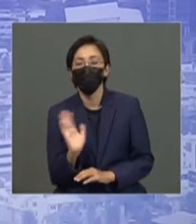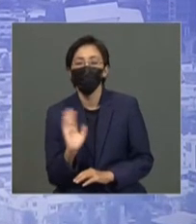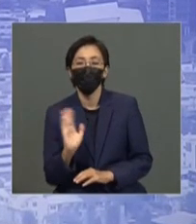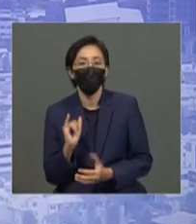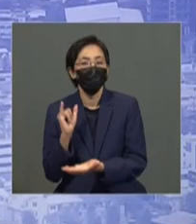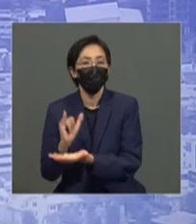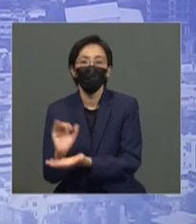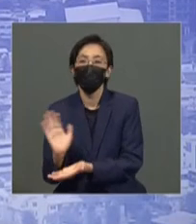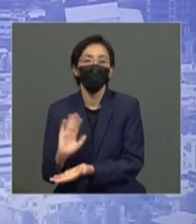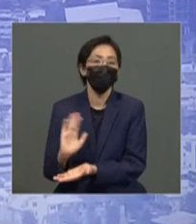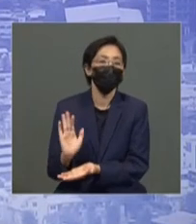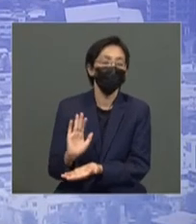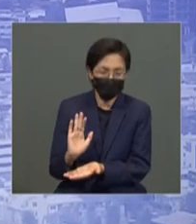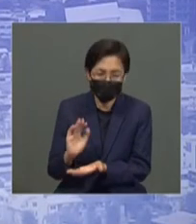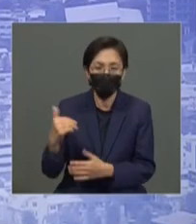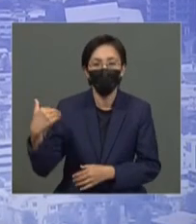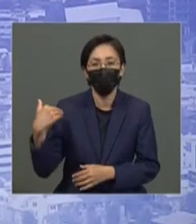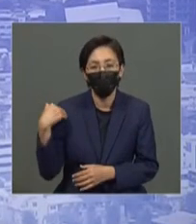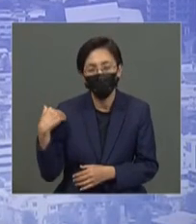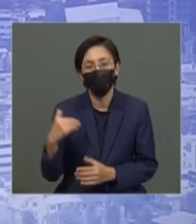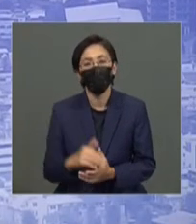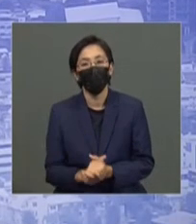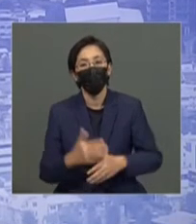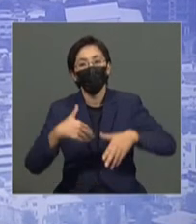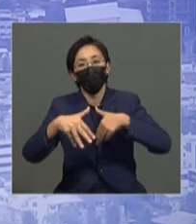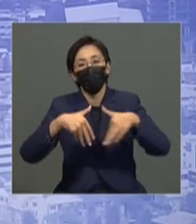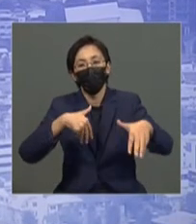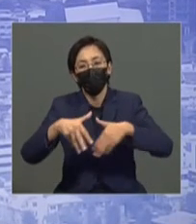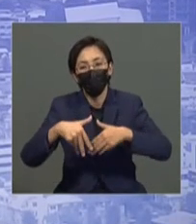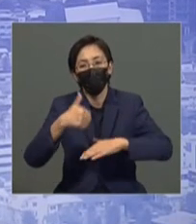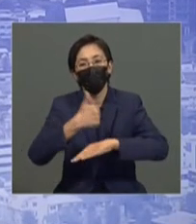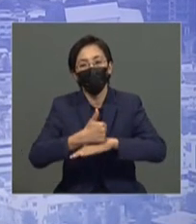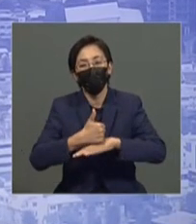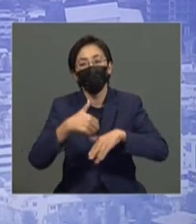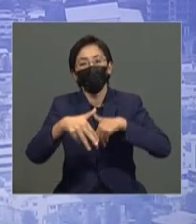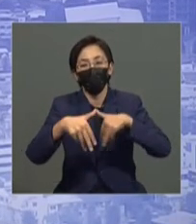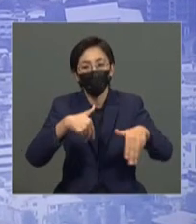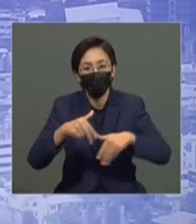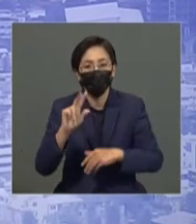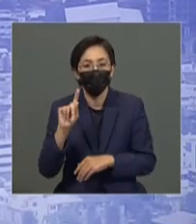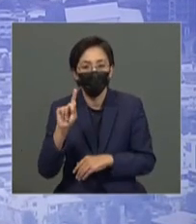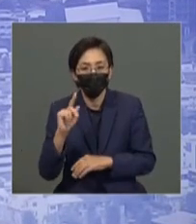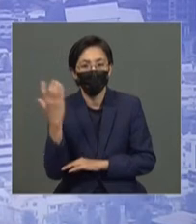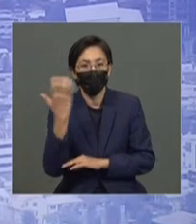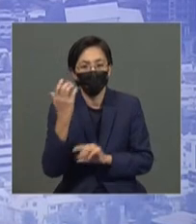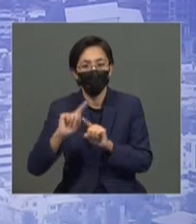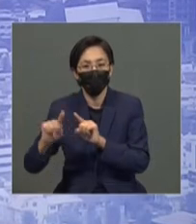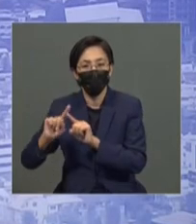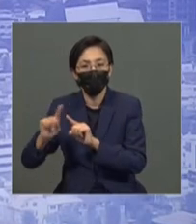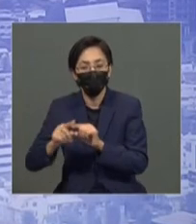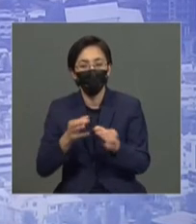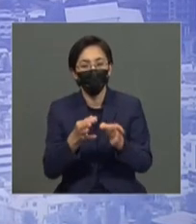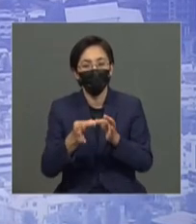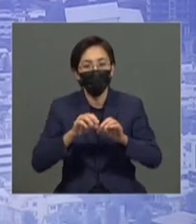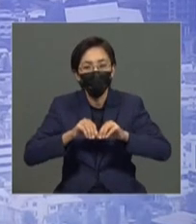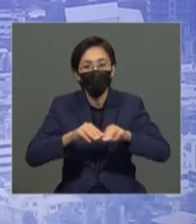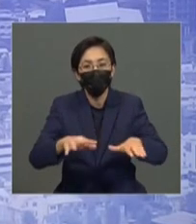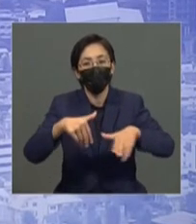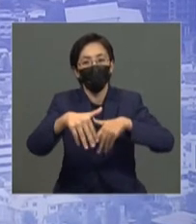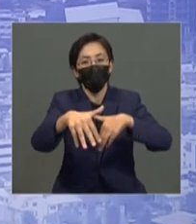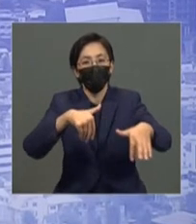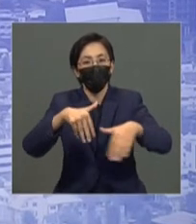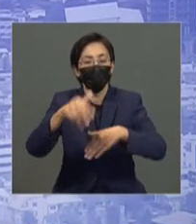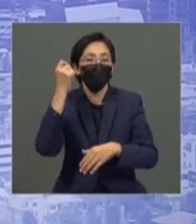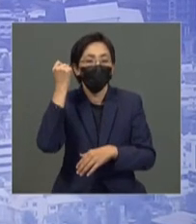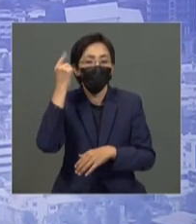อันนี้ยังมีอยู่นะคะก็ขอให้ชุมชนผู้นำชุมชนสื่อมวลชนช่วยกันทำความเข้าใจกับพี่น้อง